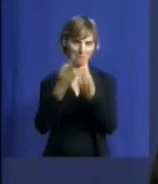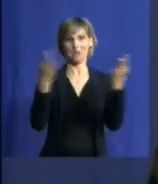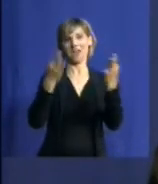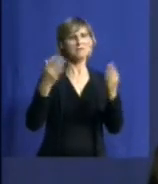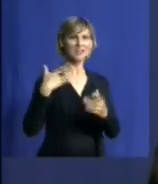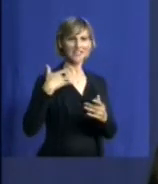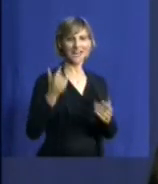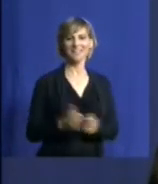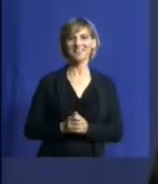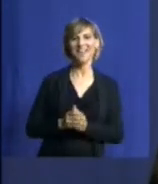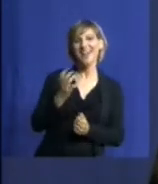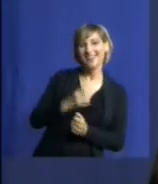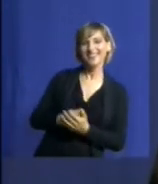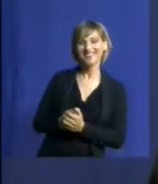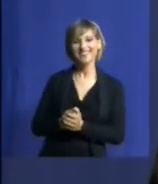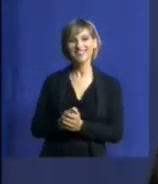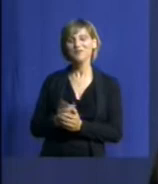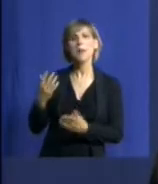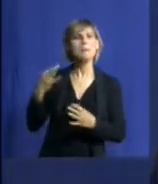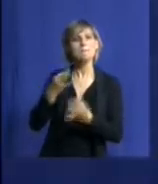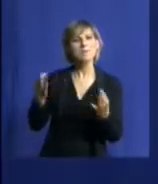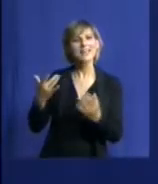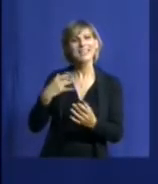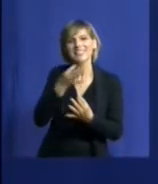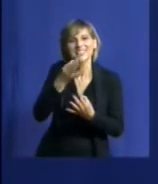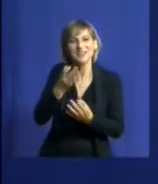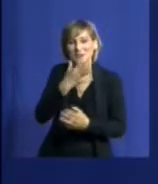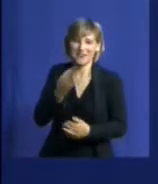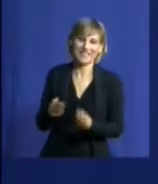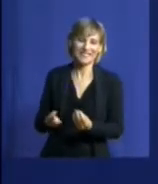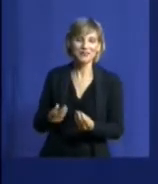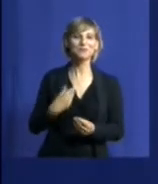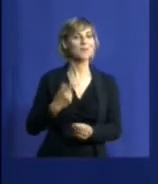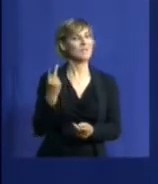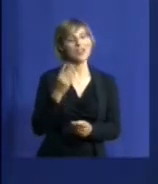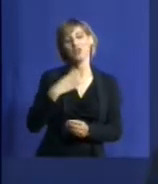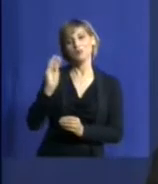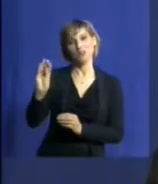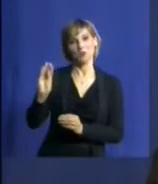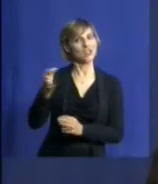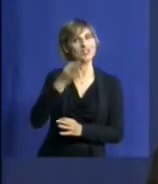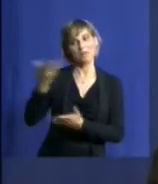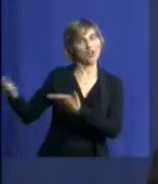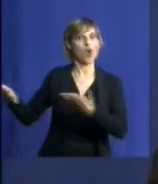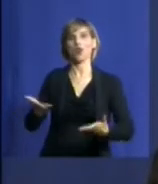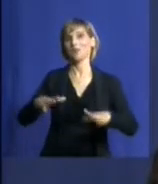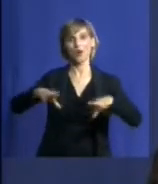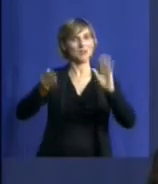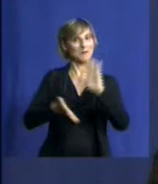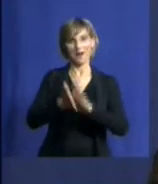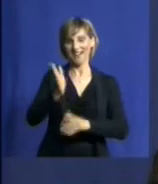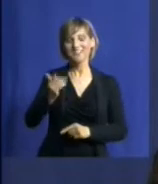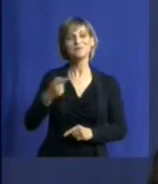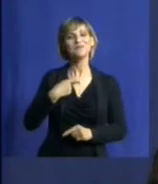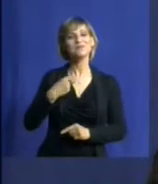Bene, grazie, tutto a posto. Bene, grazie, tutto a posto, è bellissimo. Senti, io faccio sempre ai nostri ospiti una domanda iniziale che